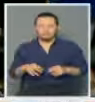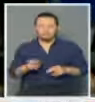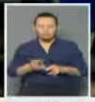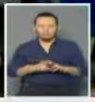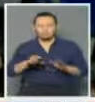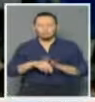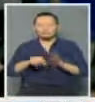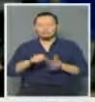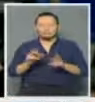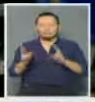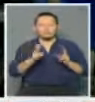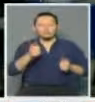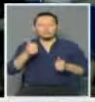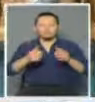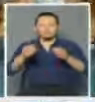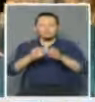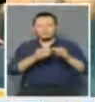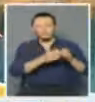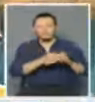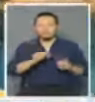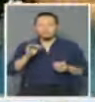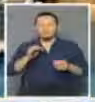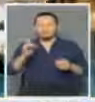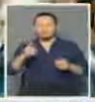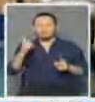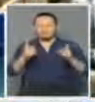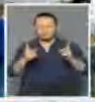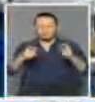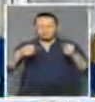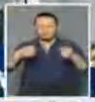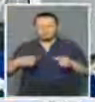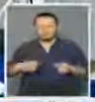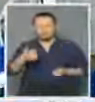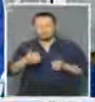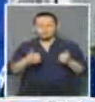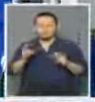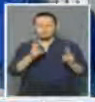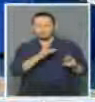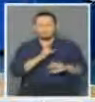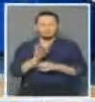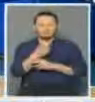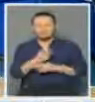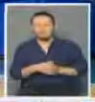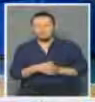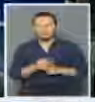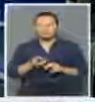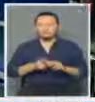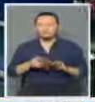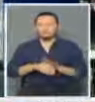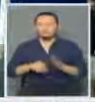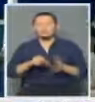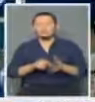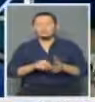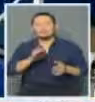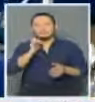Фестиваль прошел в форме танцевальных поединков между командами, а также в форме индивидуальных состязаний участников. Данный фестиваль организован